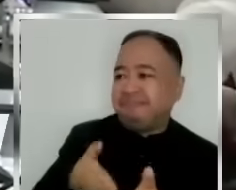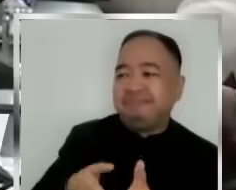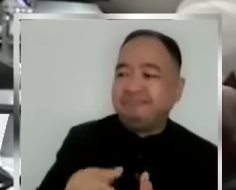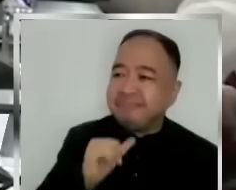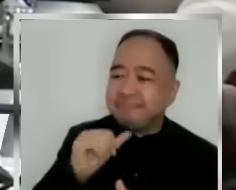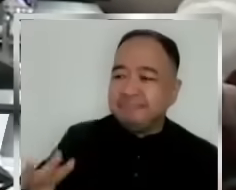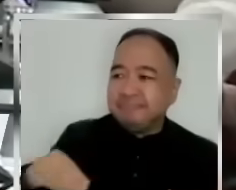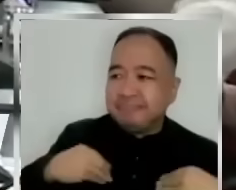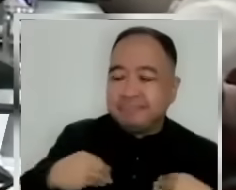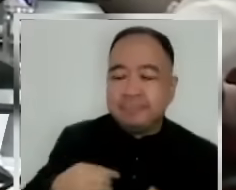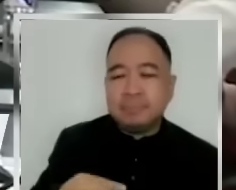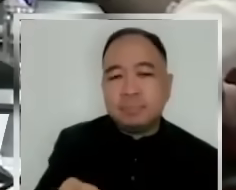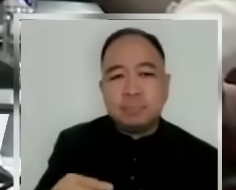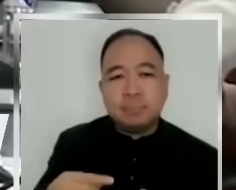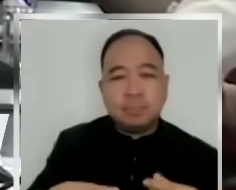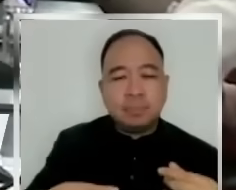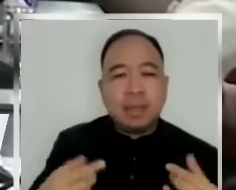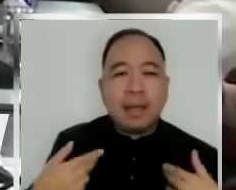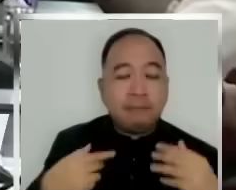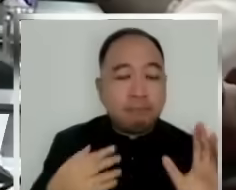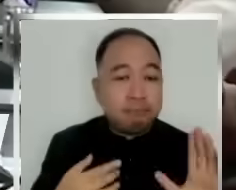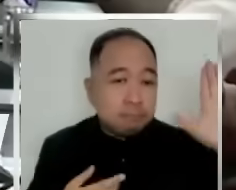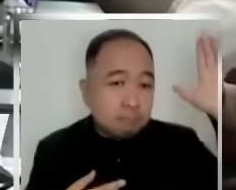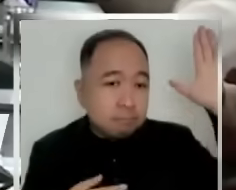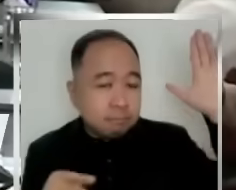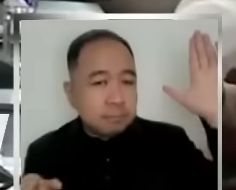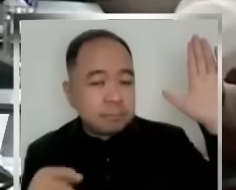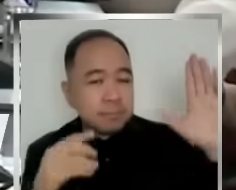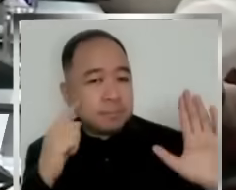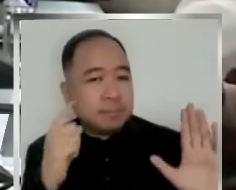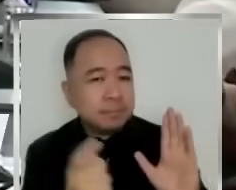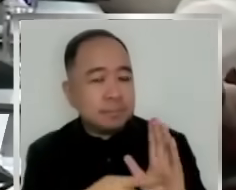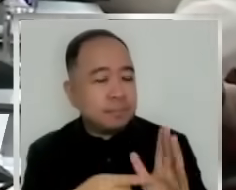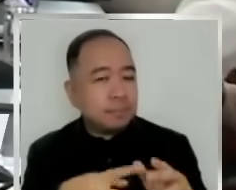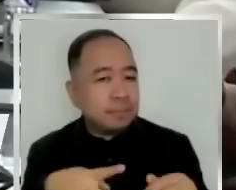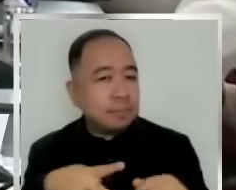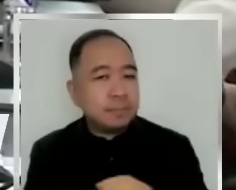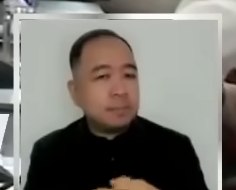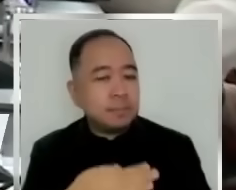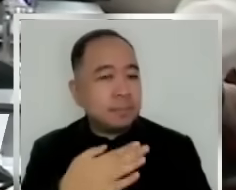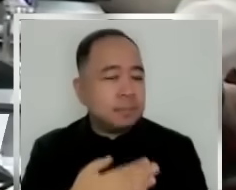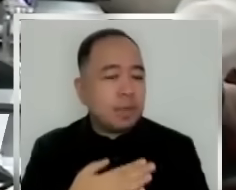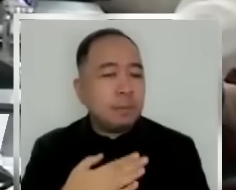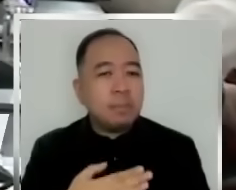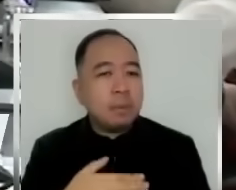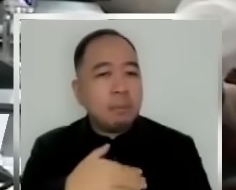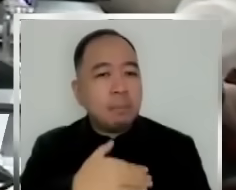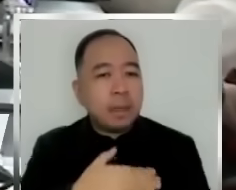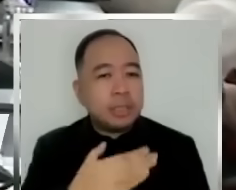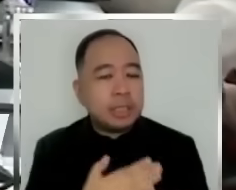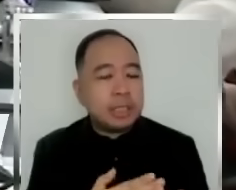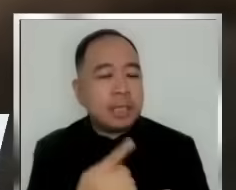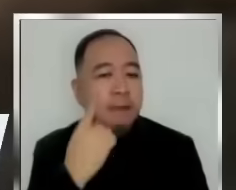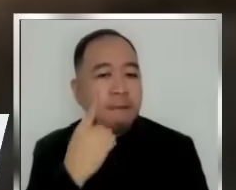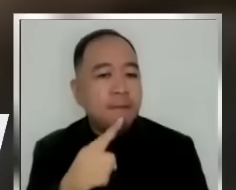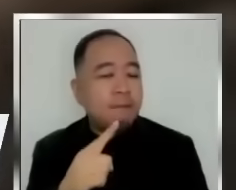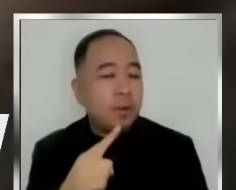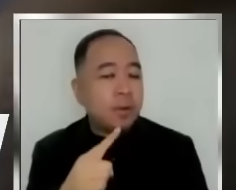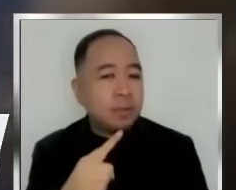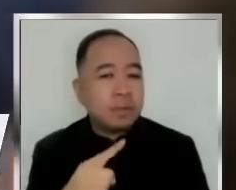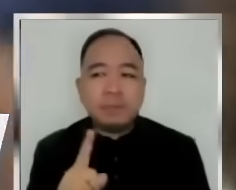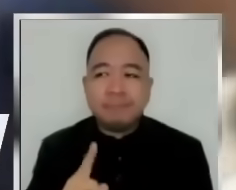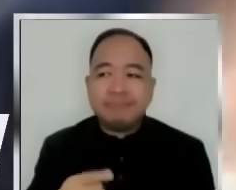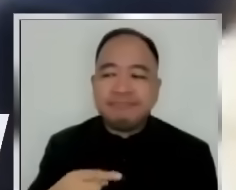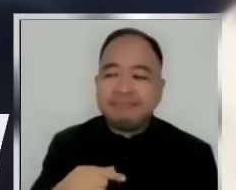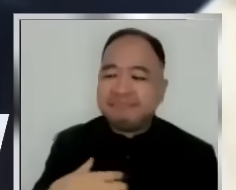We have a motion duly seconded for the termination of the budget of the presentation of the Office of Vice President. At nang